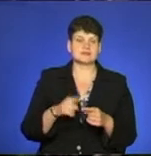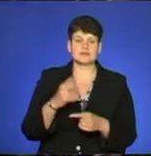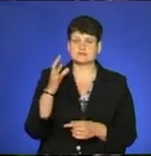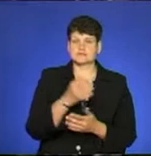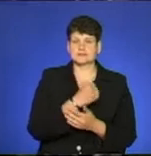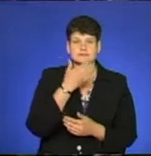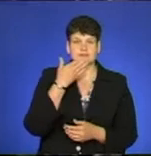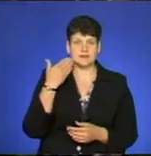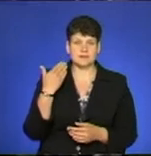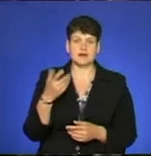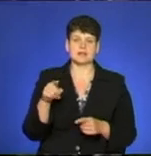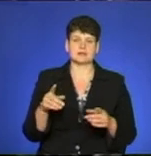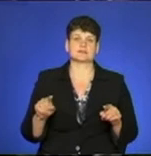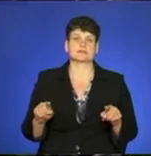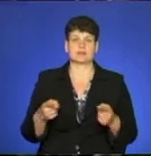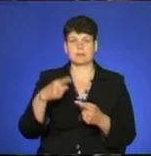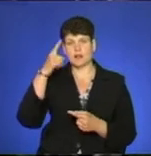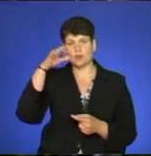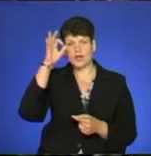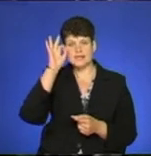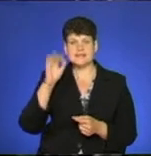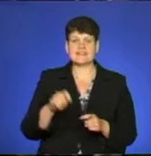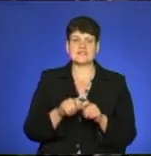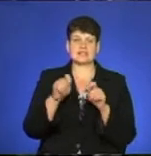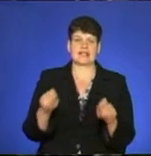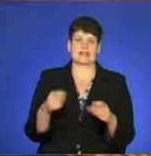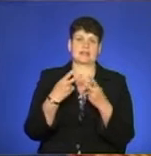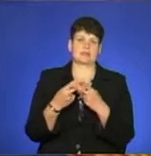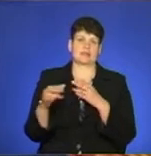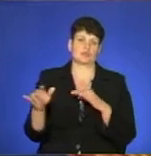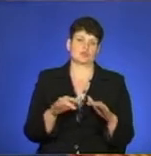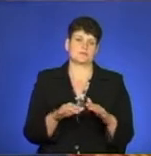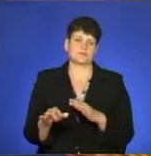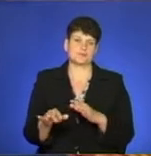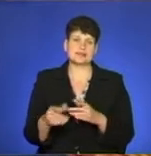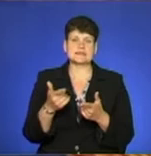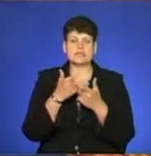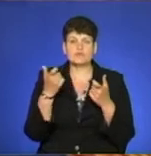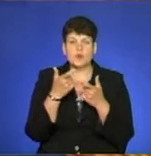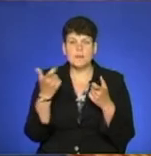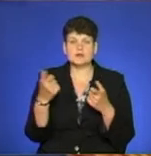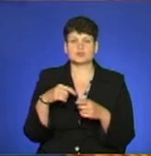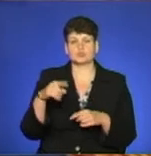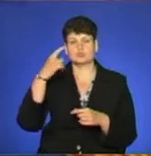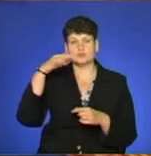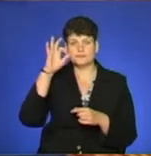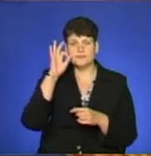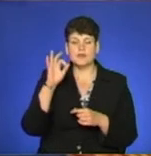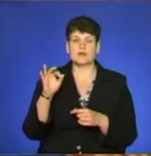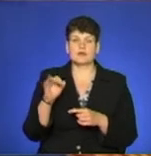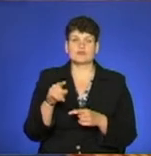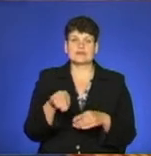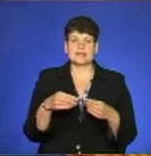вдалося. Зловмисників затримали поліцейські та відкрили кримінальне провадження. За інформацією правоохоронців, браконьєри